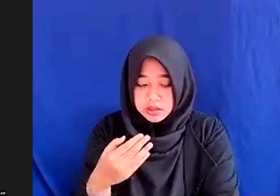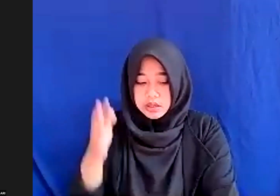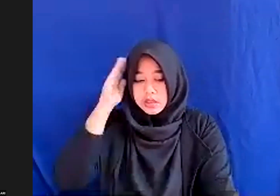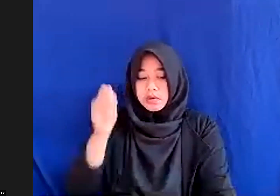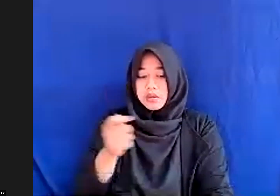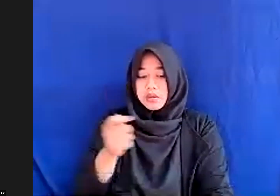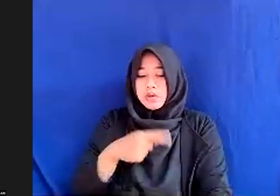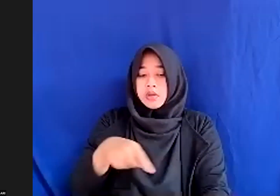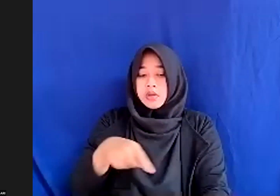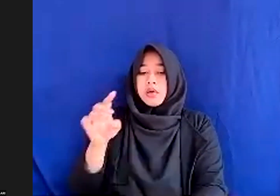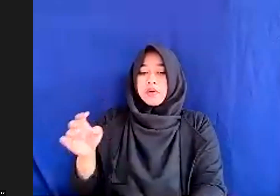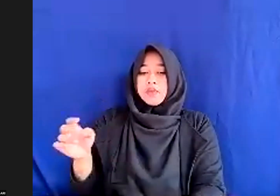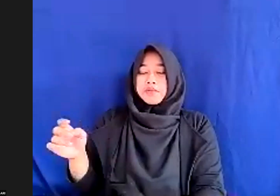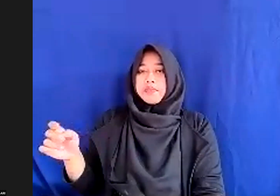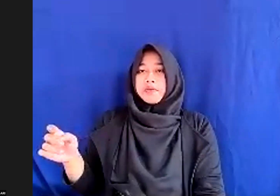wabarakatuh. Baik.